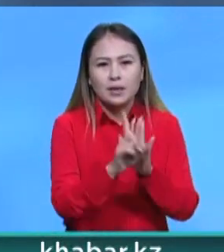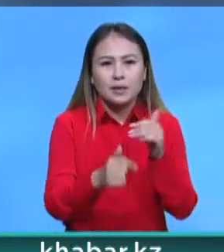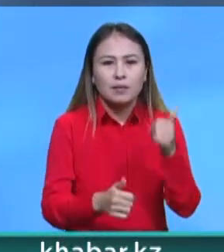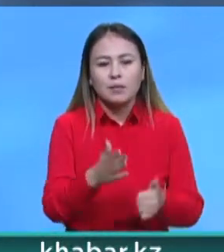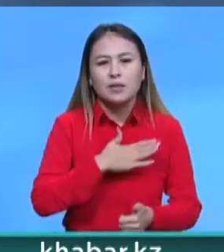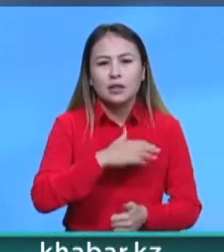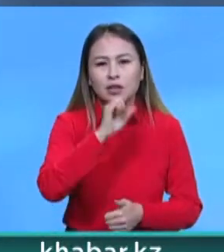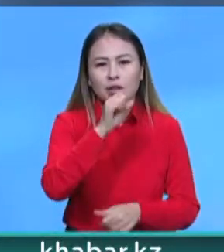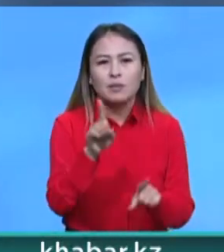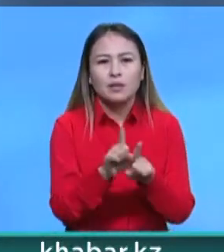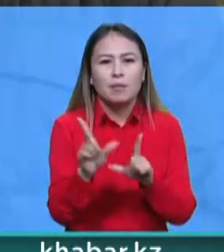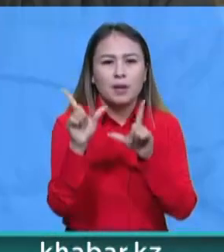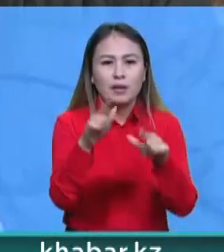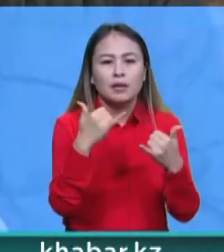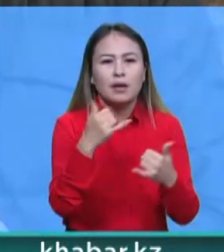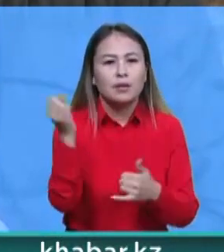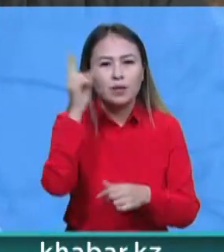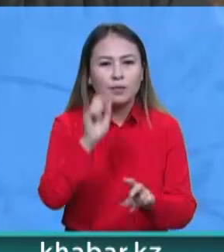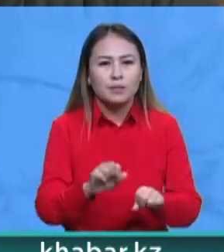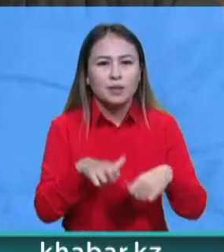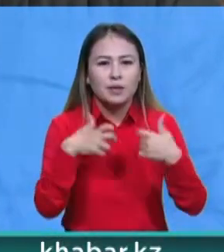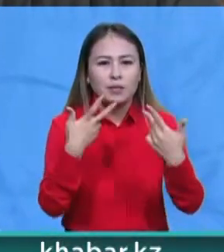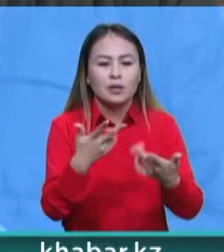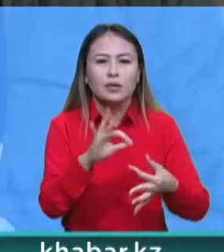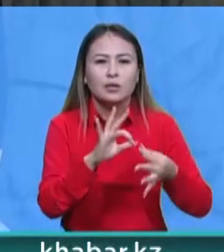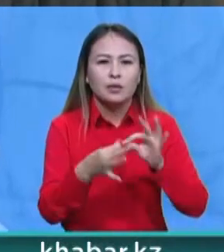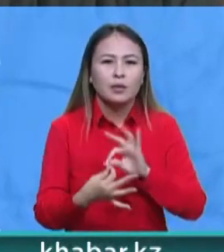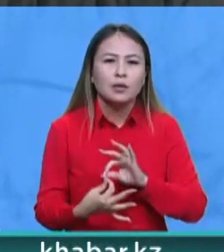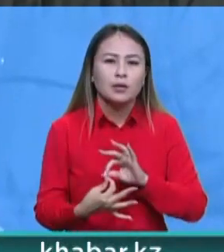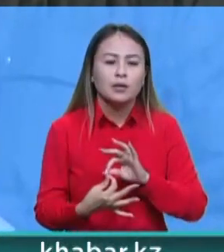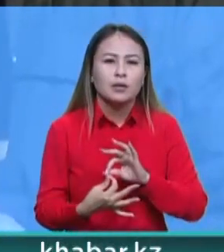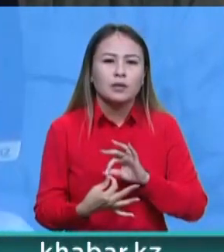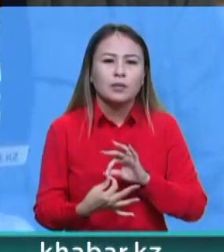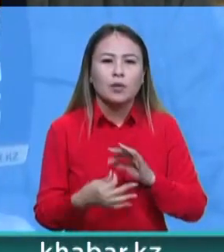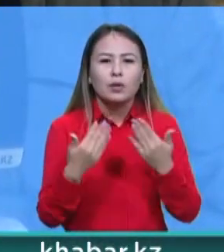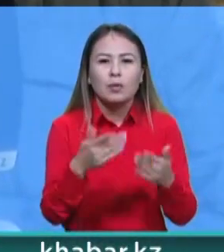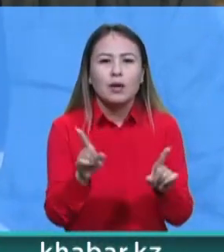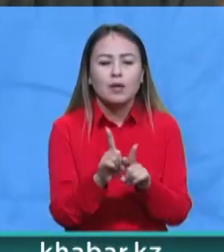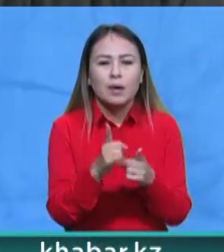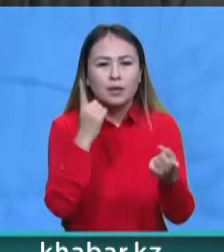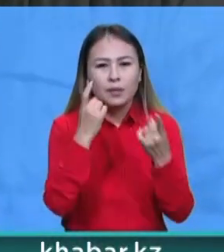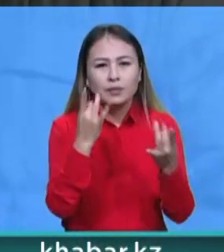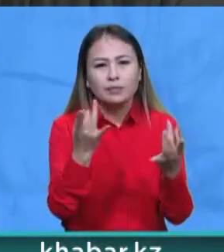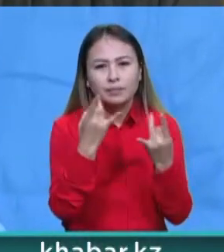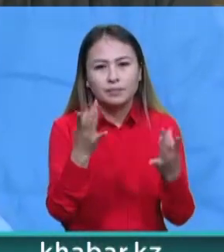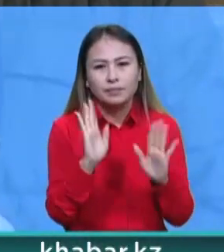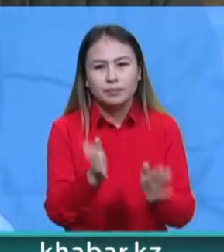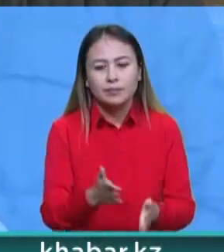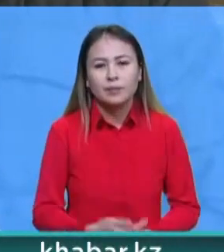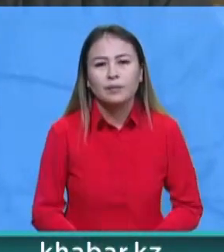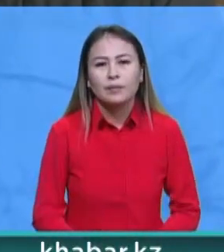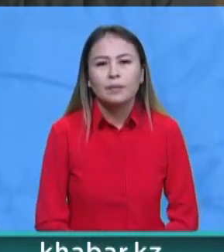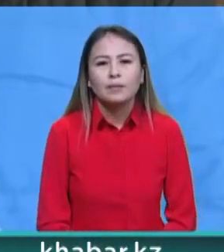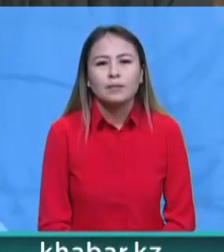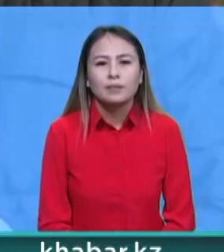басталған сайысқа біздің тілшілеріміз де барды. Дәл қазір әріптесім Бірлік Берікұлы тікелей байланысқа шығып, қолда бар ақпаратмен бөлісуге дайын.